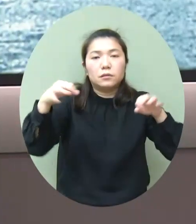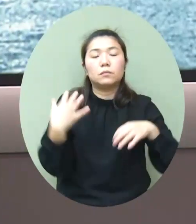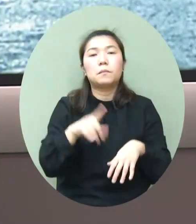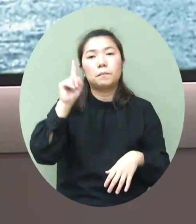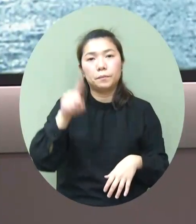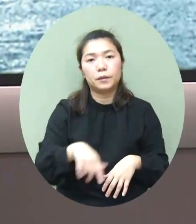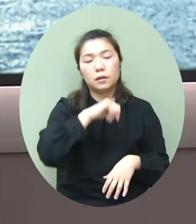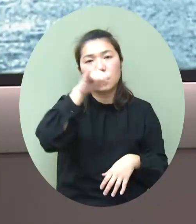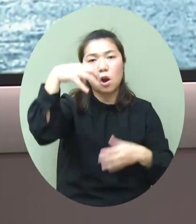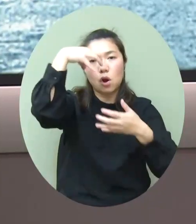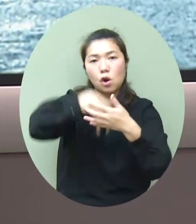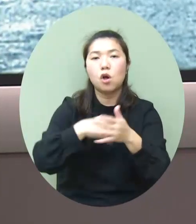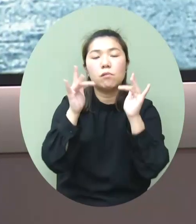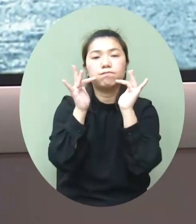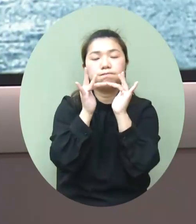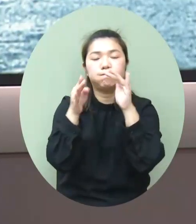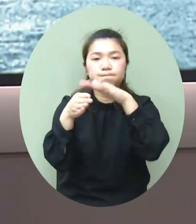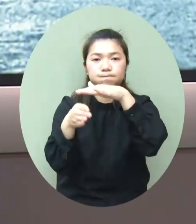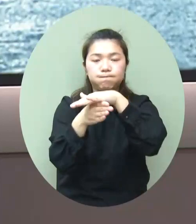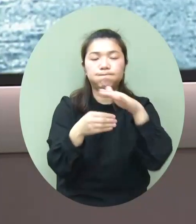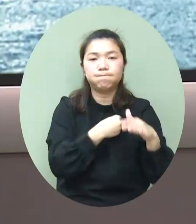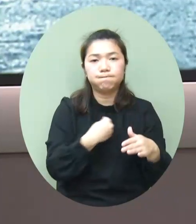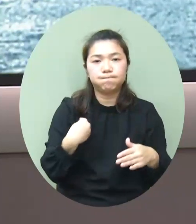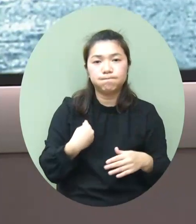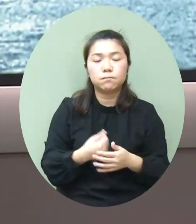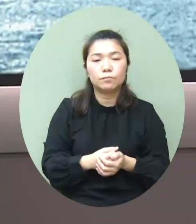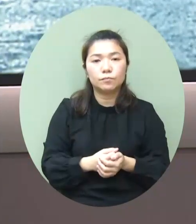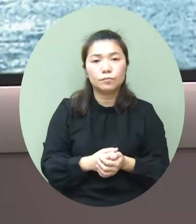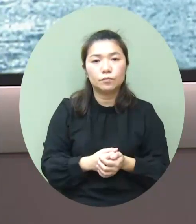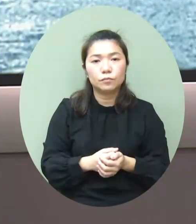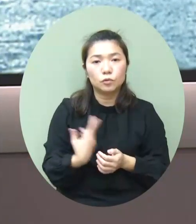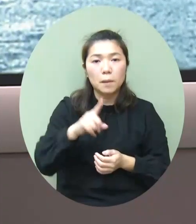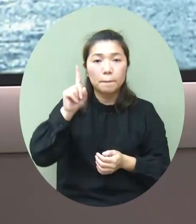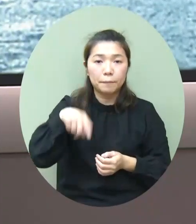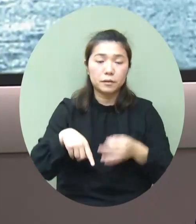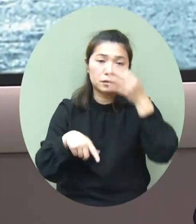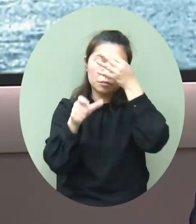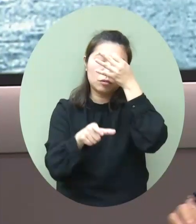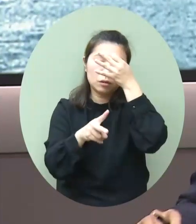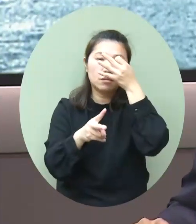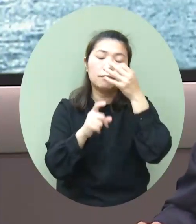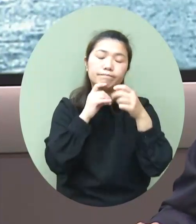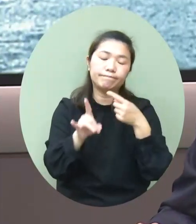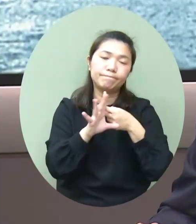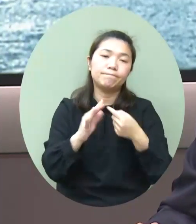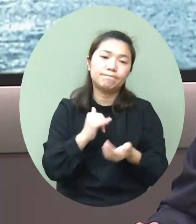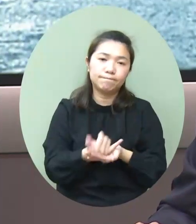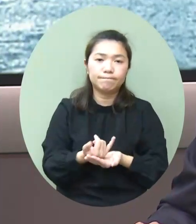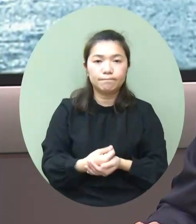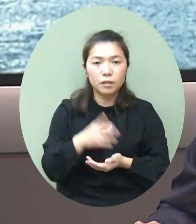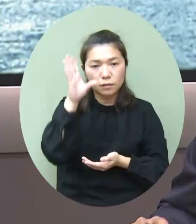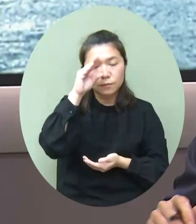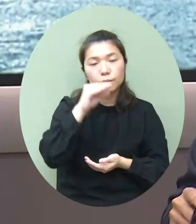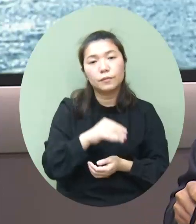救，然后就住院再处理，但是不幸他在3月2号晚上就离世。